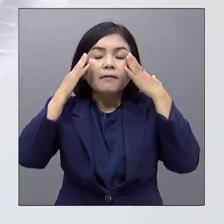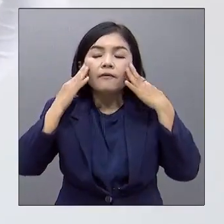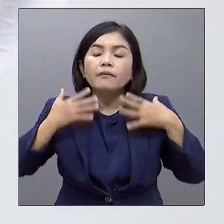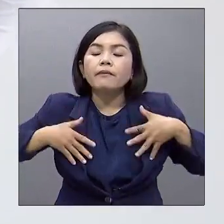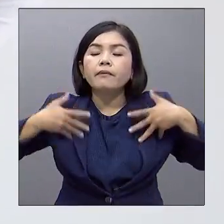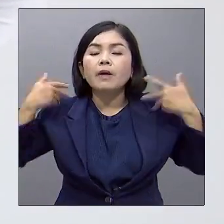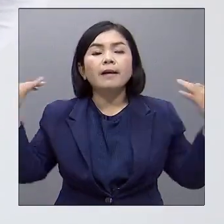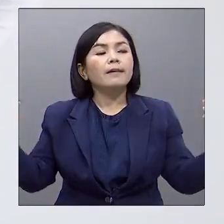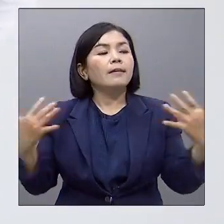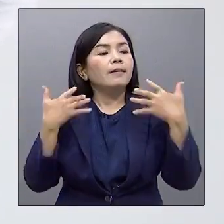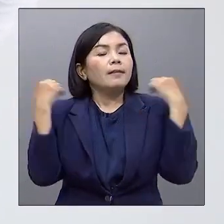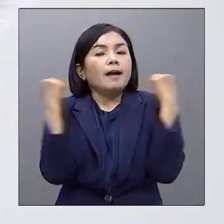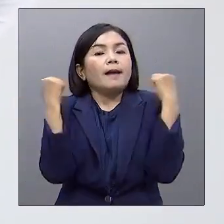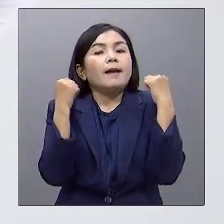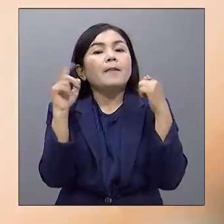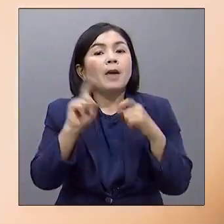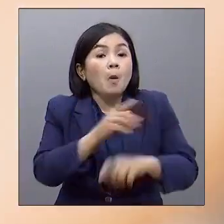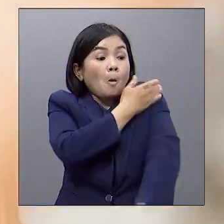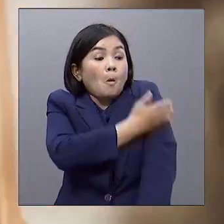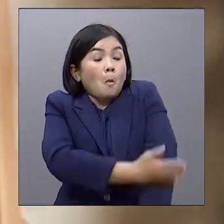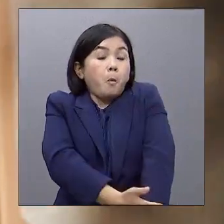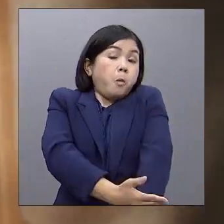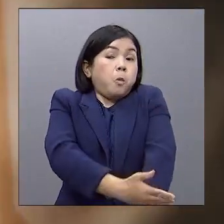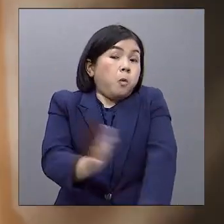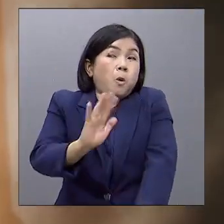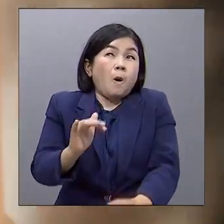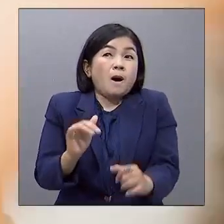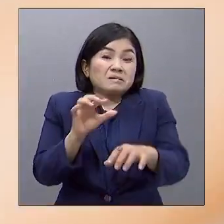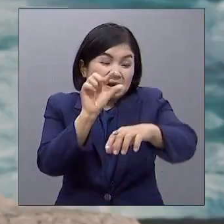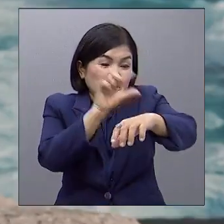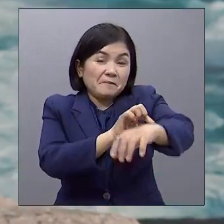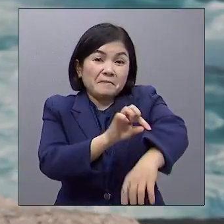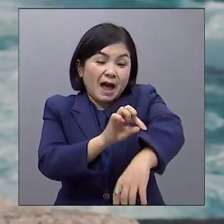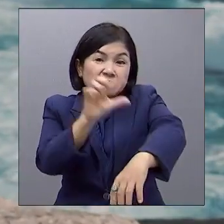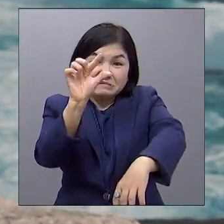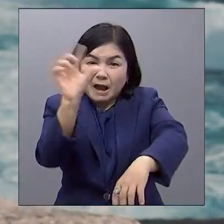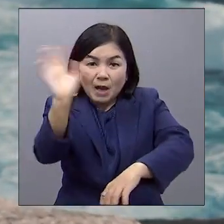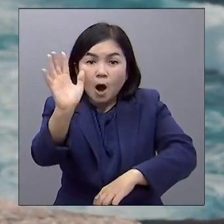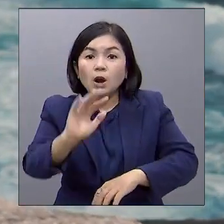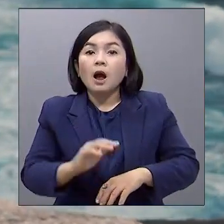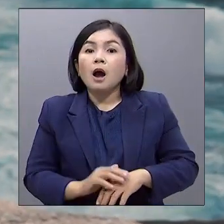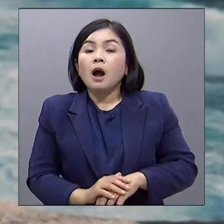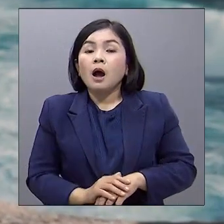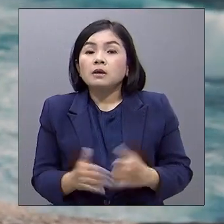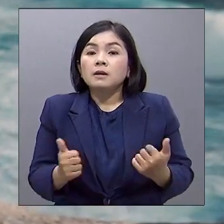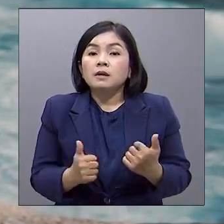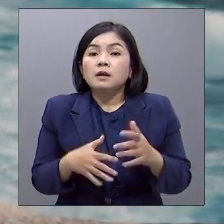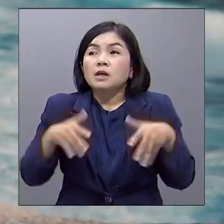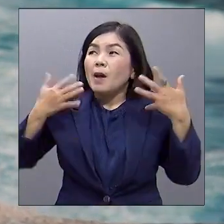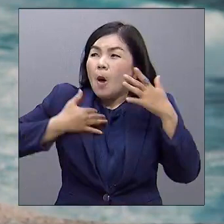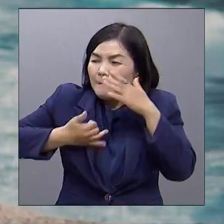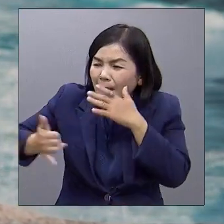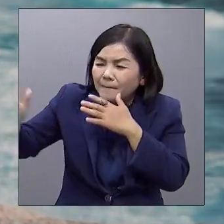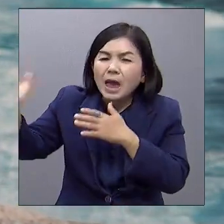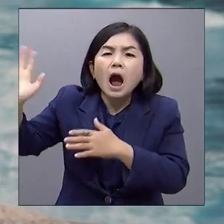ากเกินไปเสื้อแขนยาวใส่เสื้อหลายๆชั้นอะไรเงี้ยคงจะหลีกเลี่ยงนะครับอย่างที่สองเลยก็อย่างที่บอกว่าถ้าเป็นไปได้ก็หลีกเลี่ยงสถานที่ที่มันอากาศร้อนๆเนี่ยแหละ